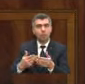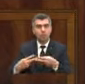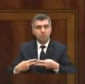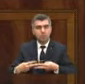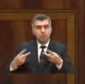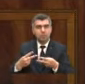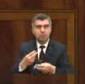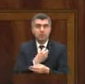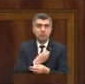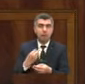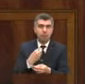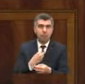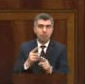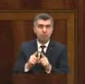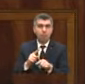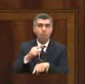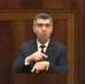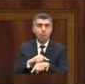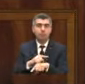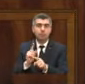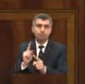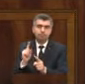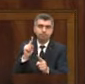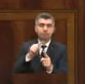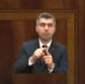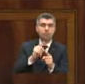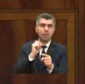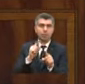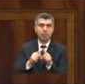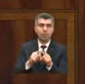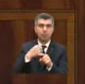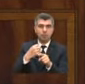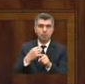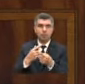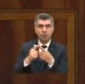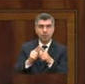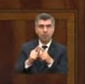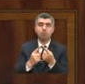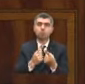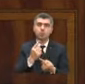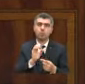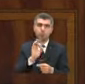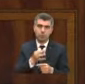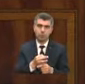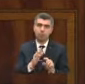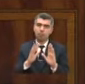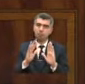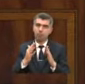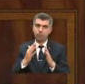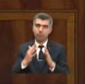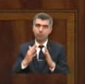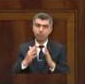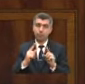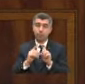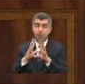للمريض باش نقلصوا هذيك القضية ديال عدد الفحوصات المتكررة والزائدة شيء محمود ونصفق له، ولكن راه في